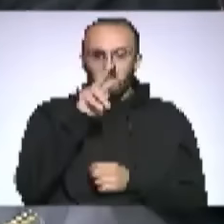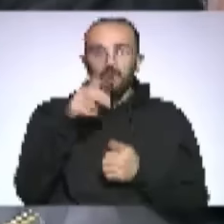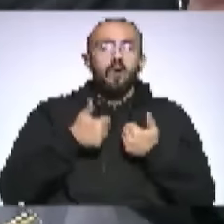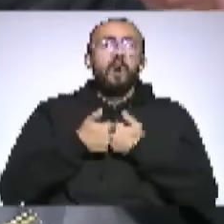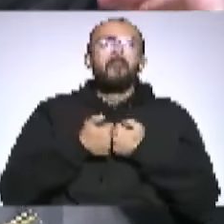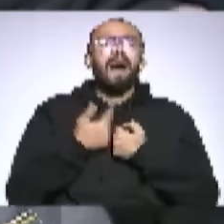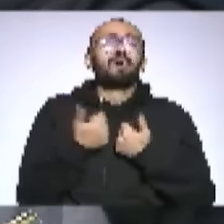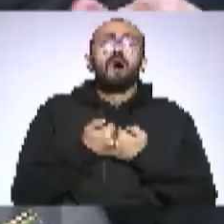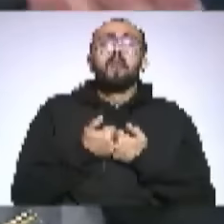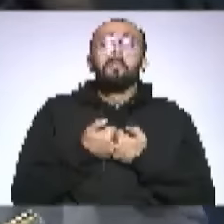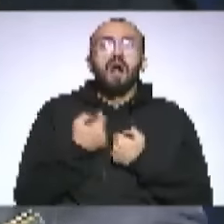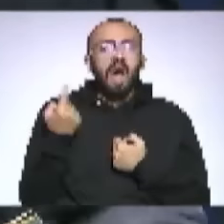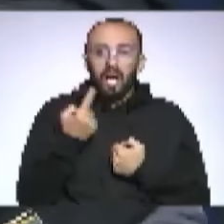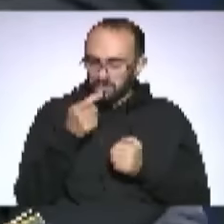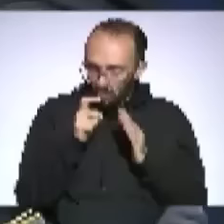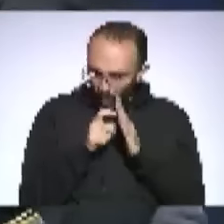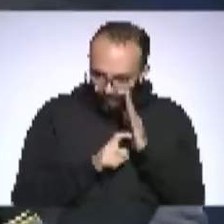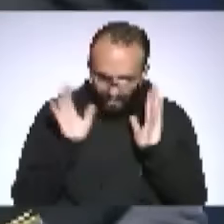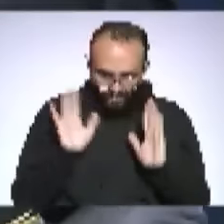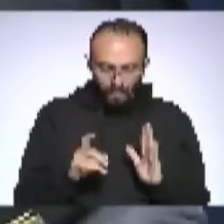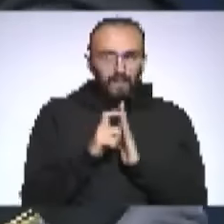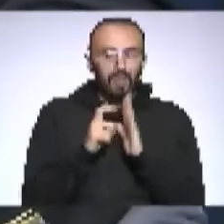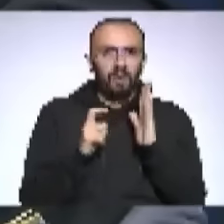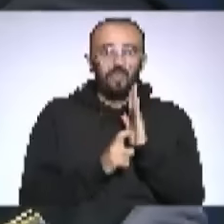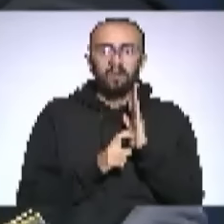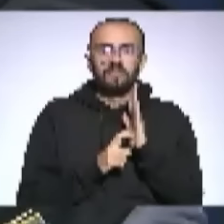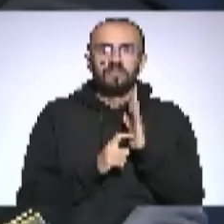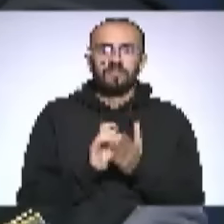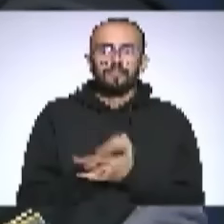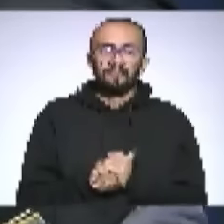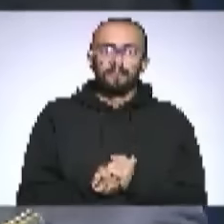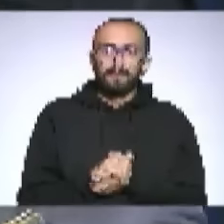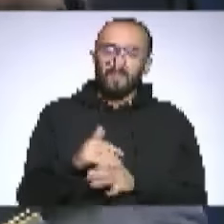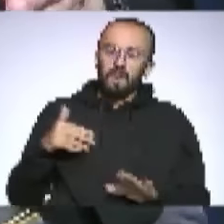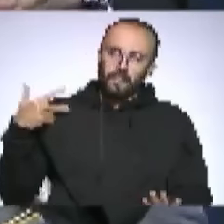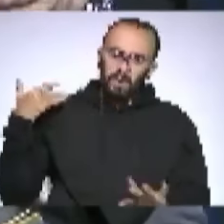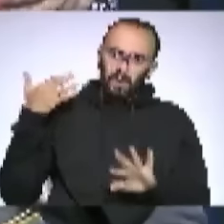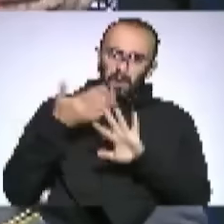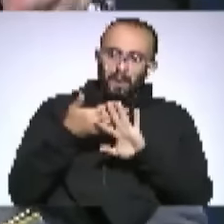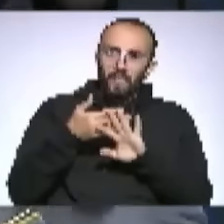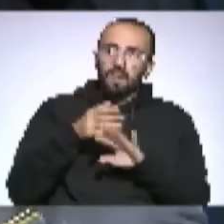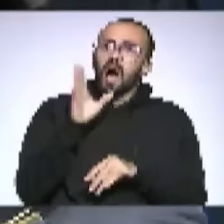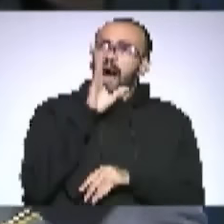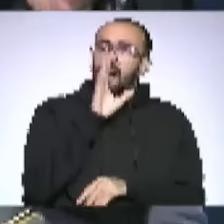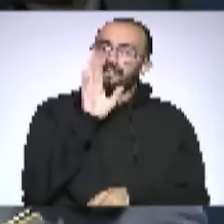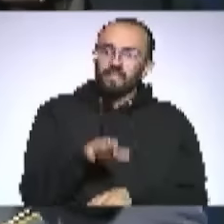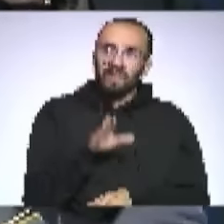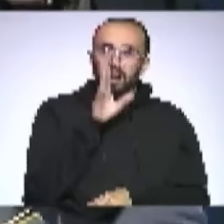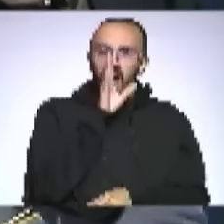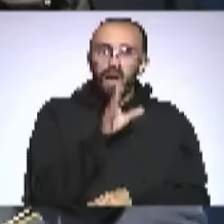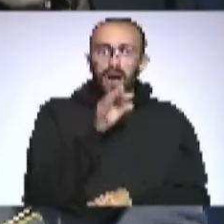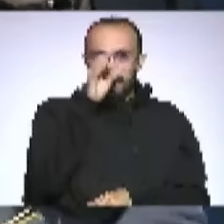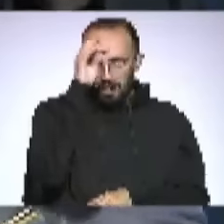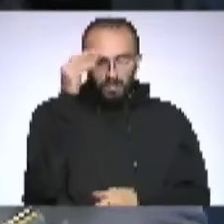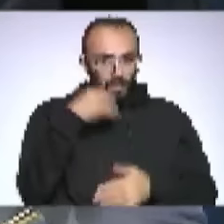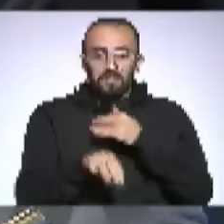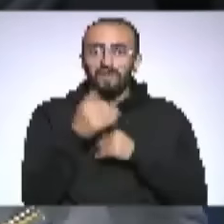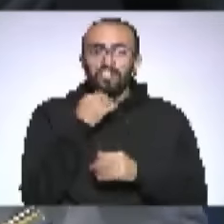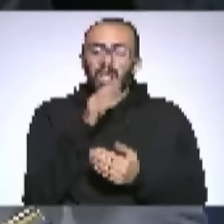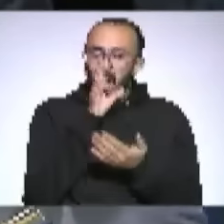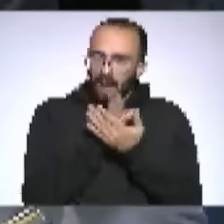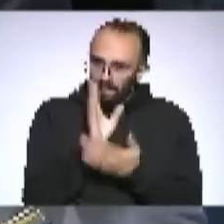صديقه عايشه معاه وهنا مع سنوات العلاقه لا حقوق عنده حتى لو ما فيش جواز بدري